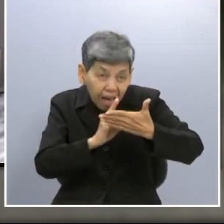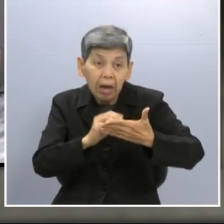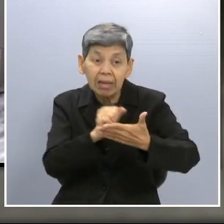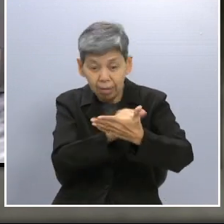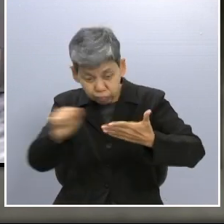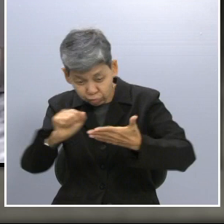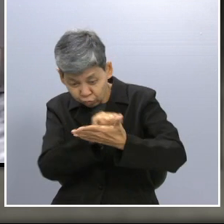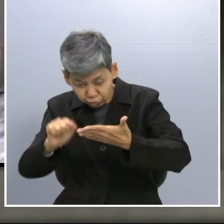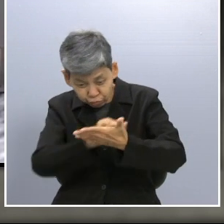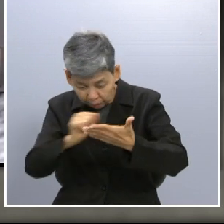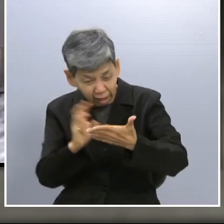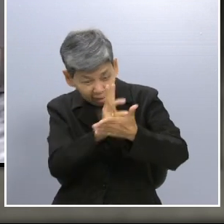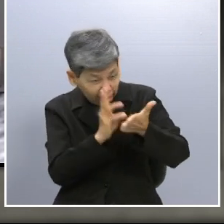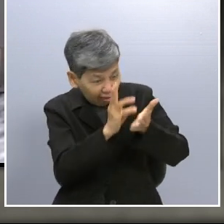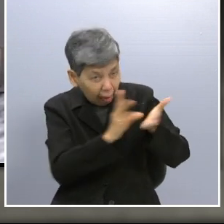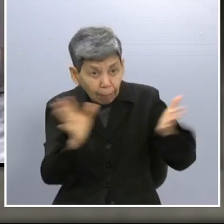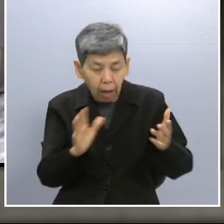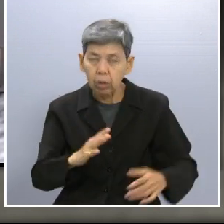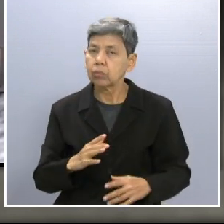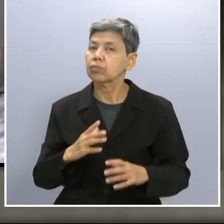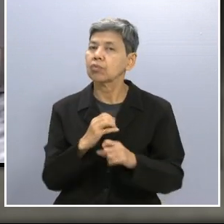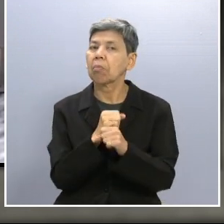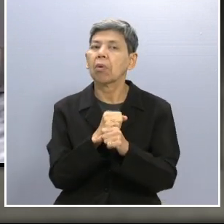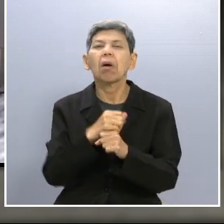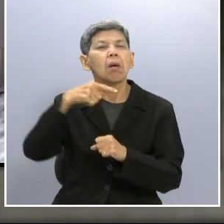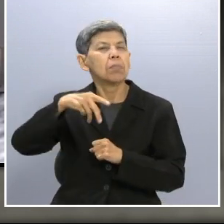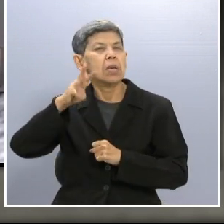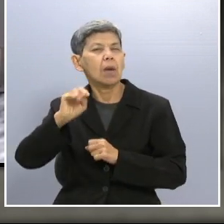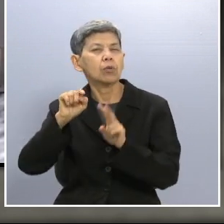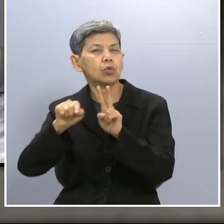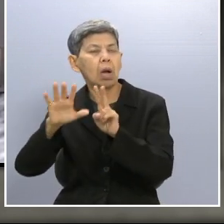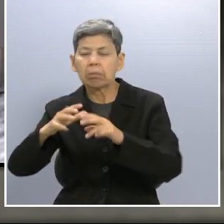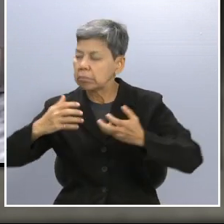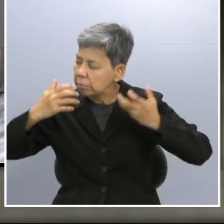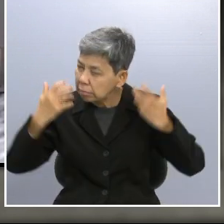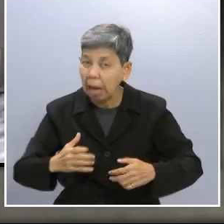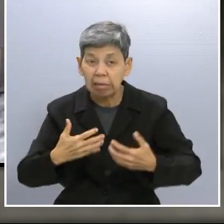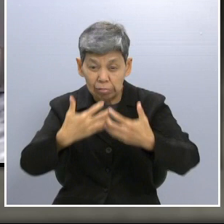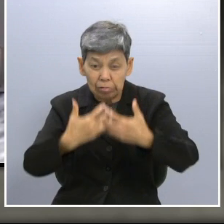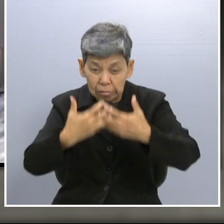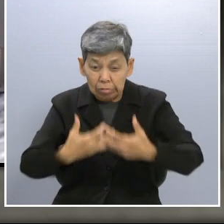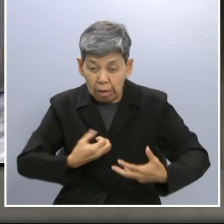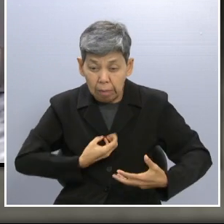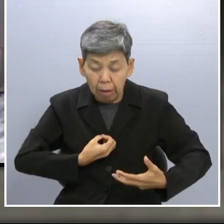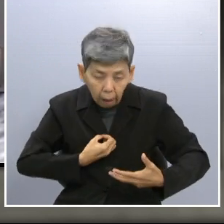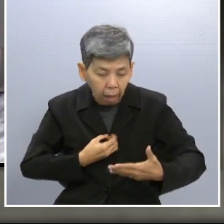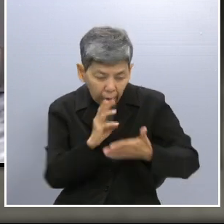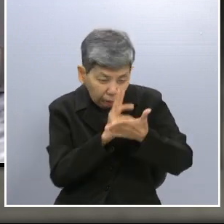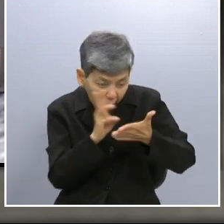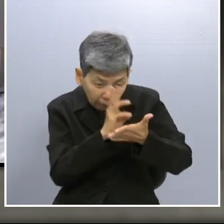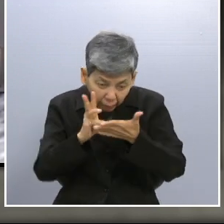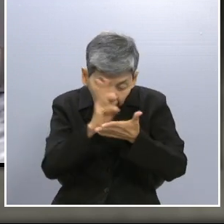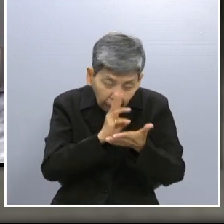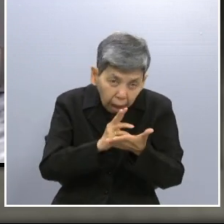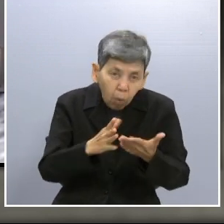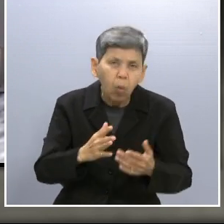เอาออกมาทำความสะอาดไม่นานแล้วท่านก็สรุปว่า PM 2.5มันหนักขนาดเครื่องตรวจหัวใจยังยอมแพ้นับ